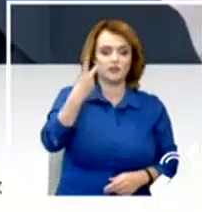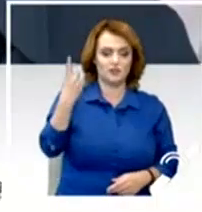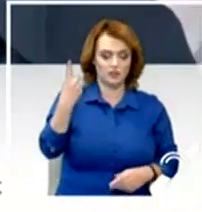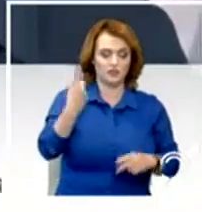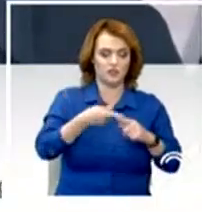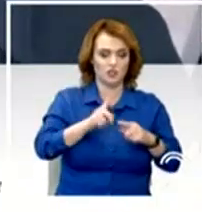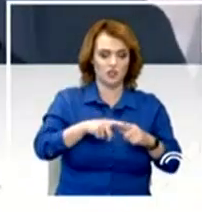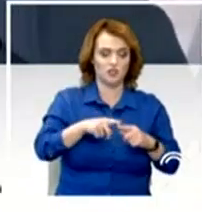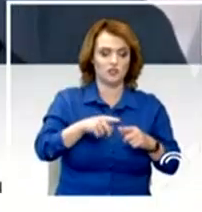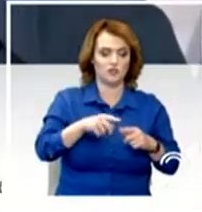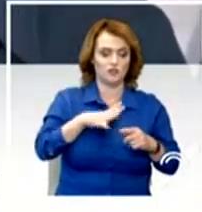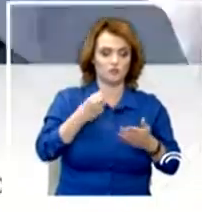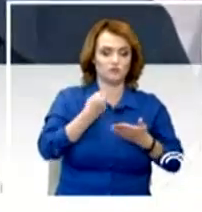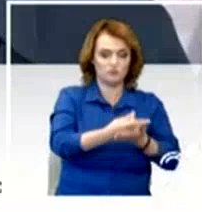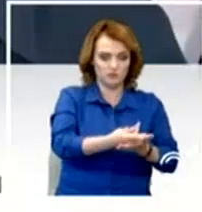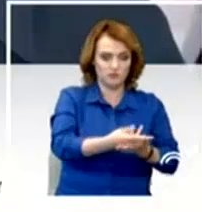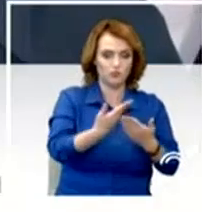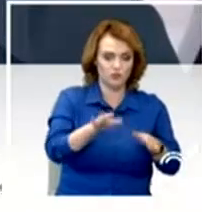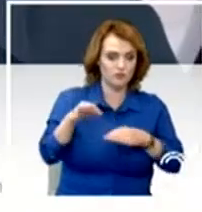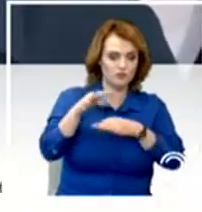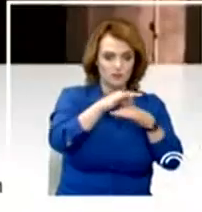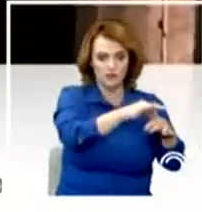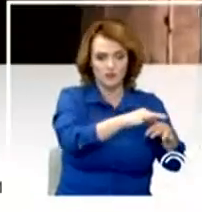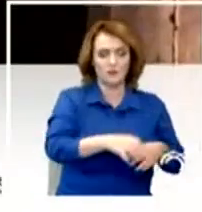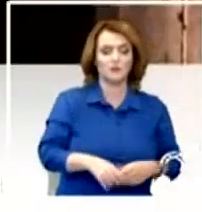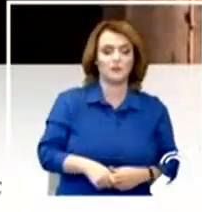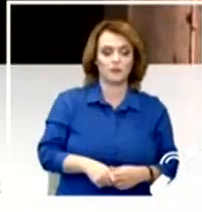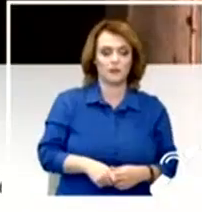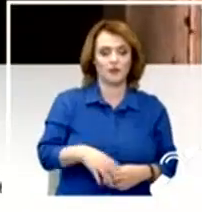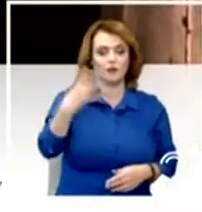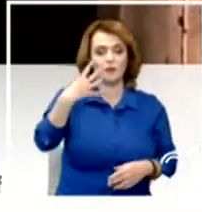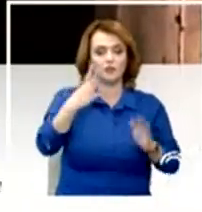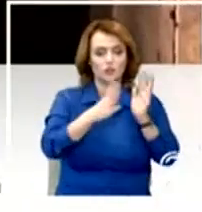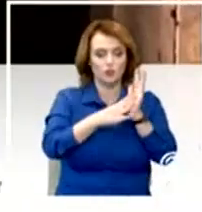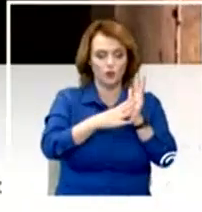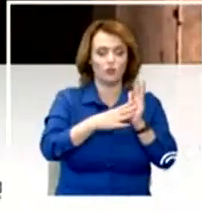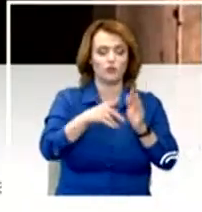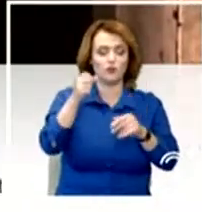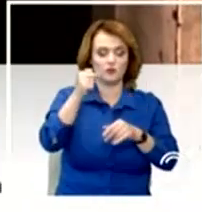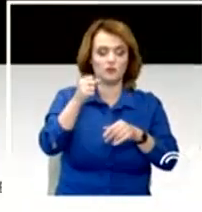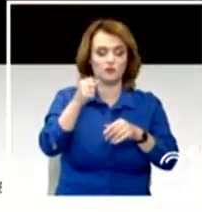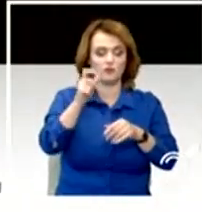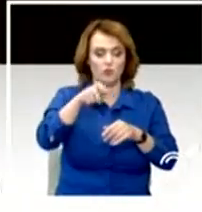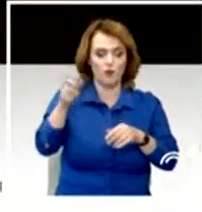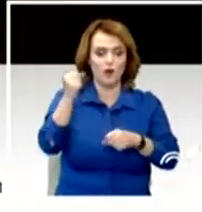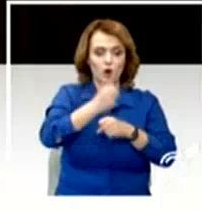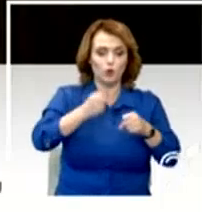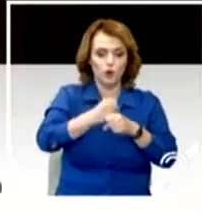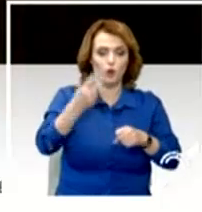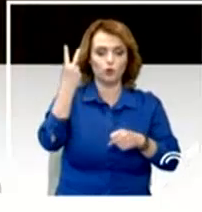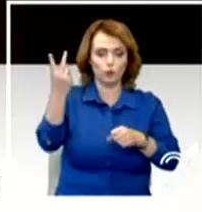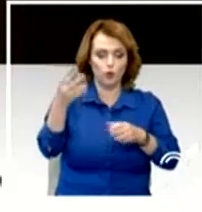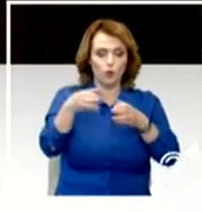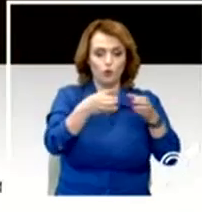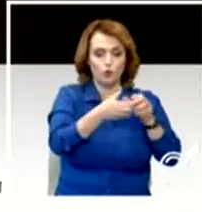bölgede 49 kardeşimiz vardı. Cei 49 de mineri lucrau în două grupuri în așa numită zonă de